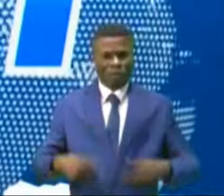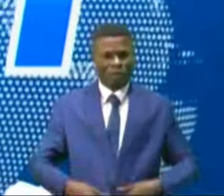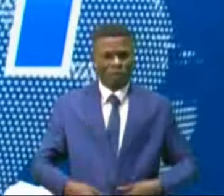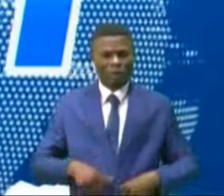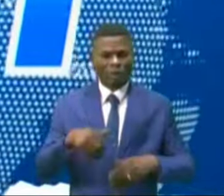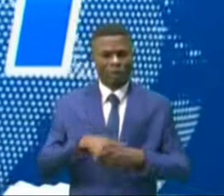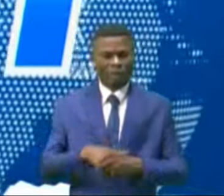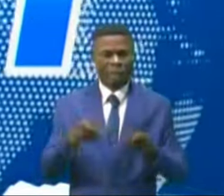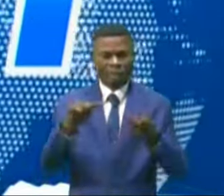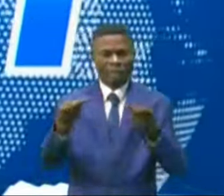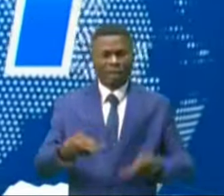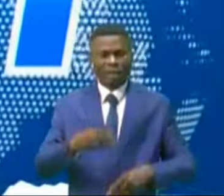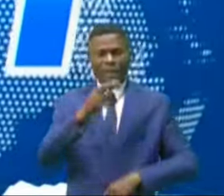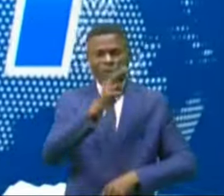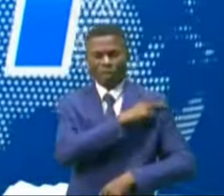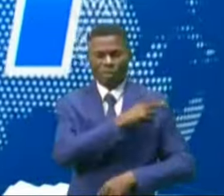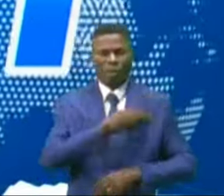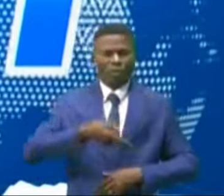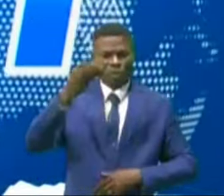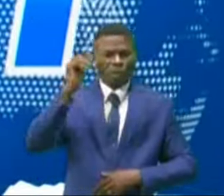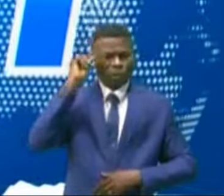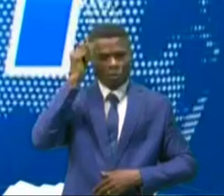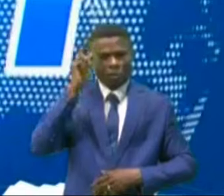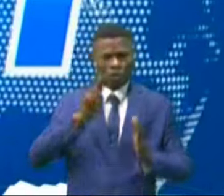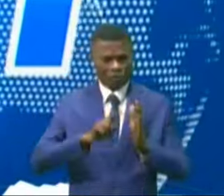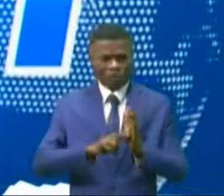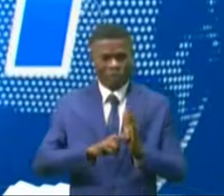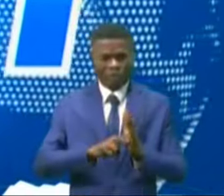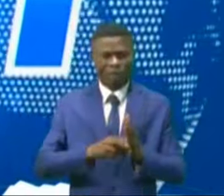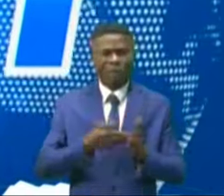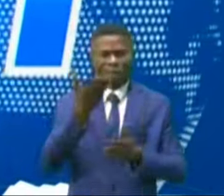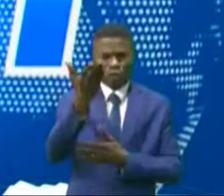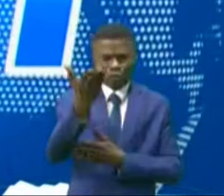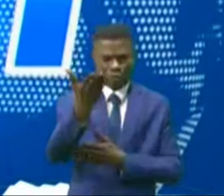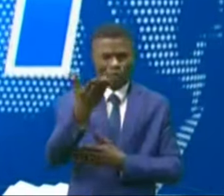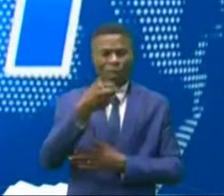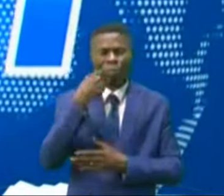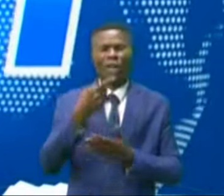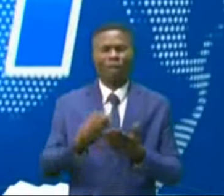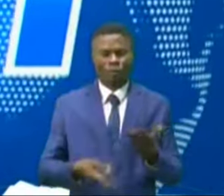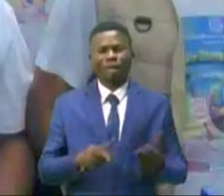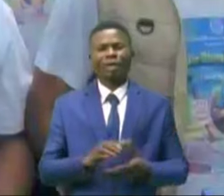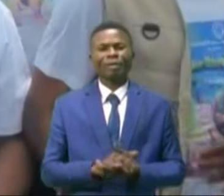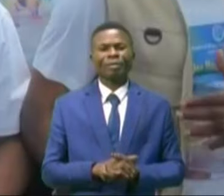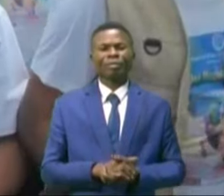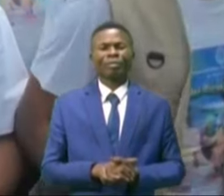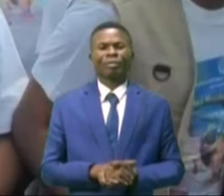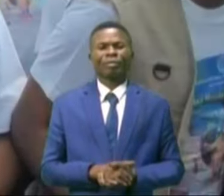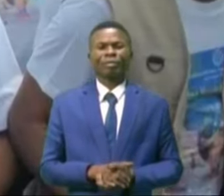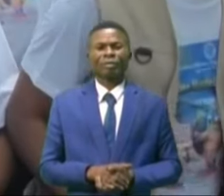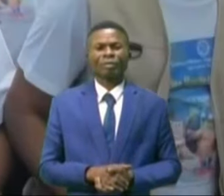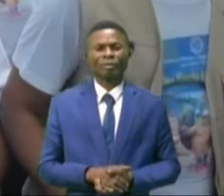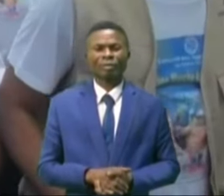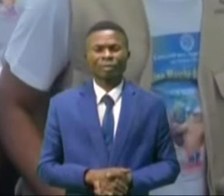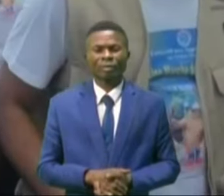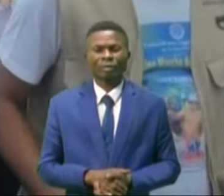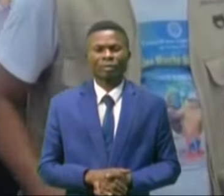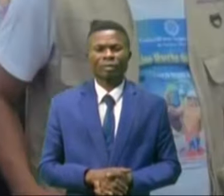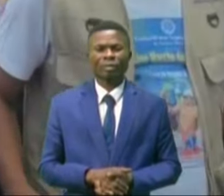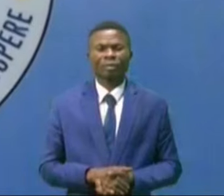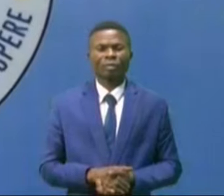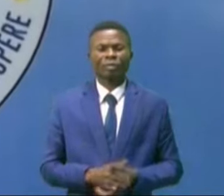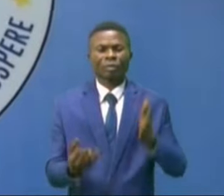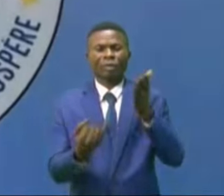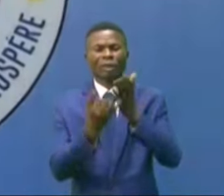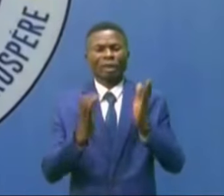dans les postes clés du prochain gouvernement. C'est ce que nous dit Nana Nawesh dans ce reportage. La Corporation des